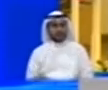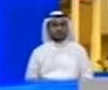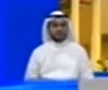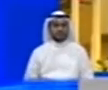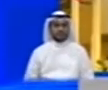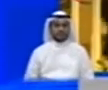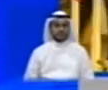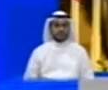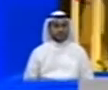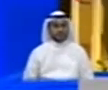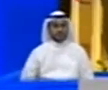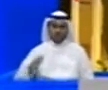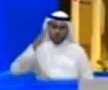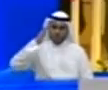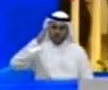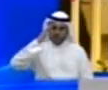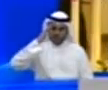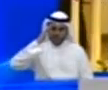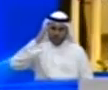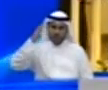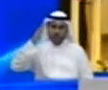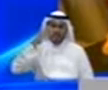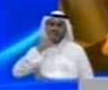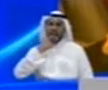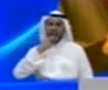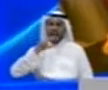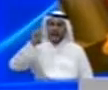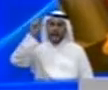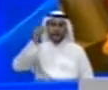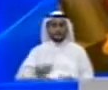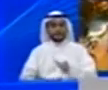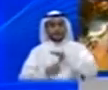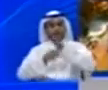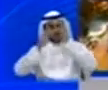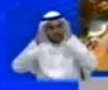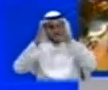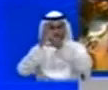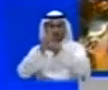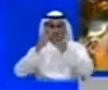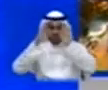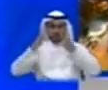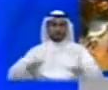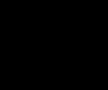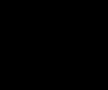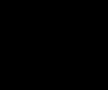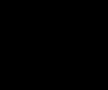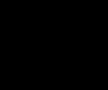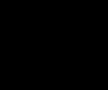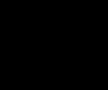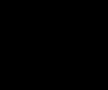النيبال. رئيس جمعيه الهلال الاحمر الكويتي الدكتور هلال الساير، شكرا جزيلا لك. شكرا.